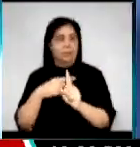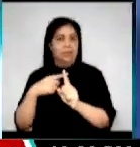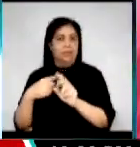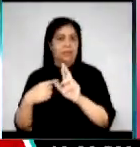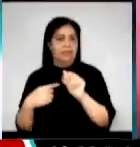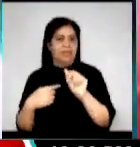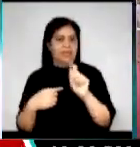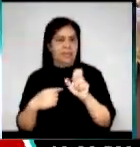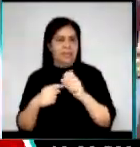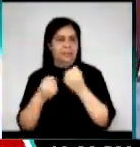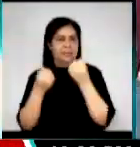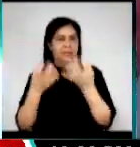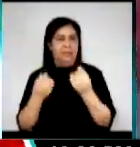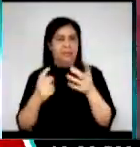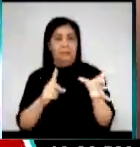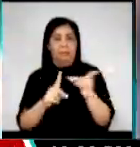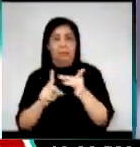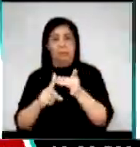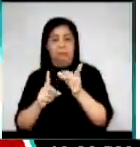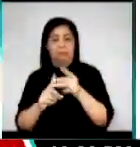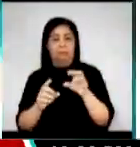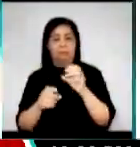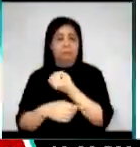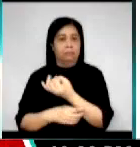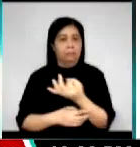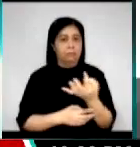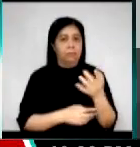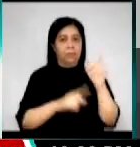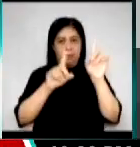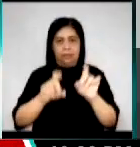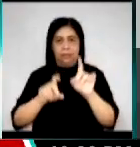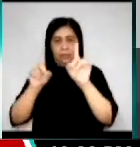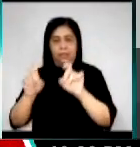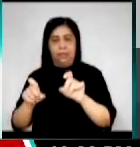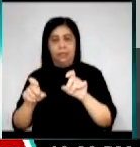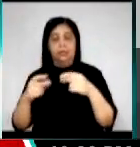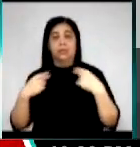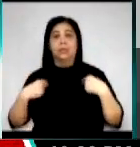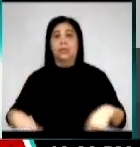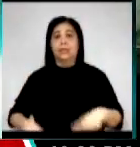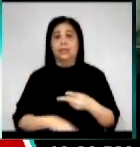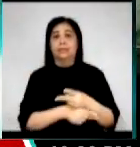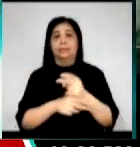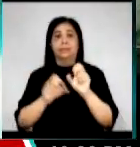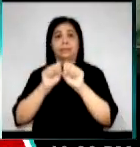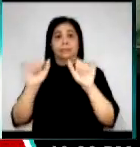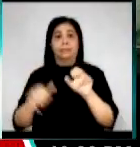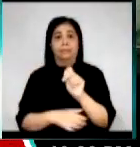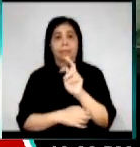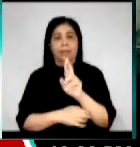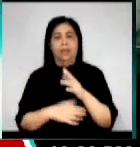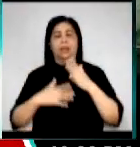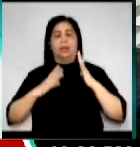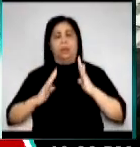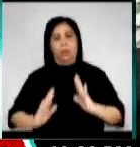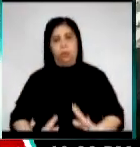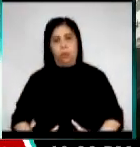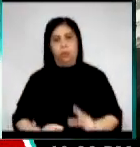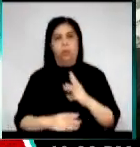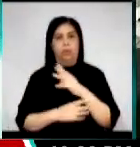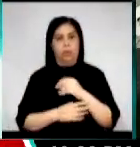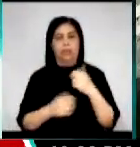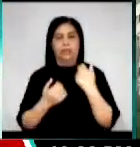dami ng nagpo-positibo sa bilang ng tinetest. Ang healthcare system ng NCR nakahinga na rin daw at nasa safe zone